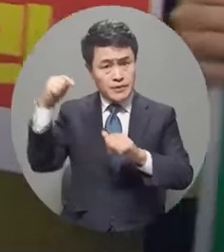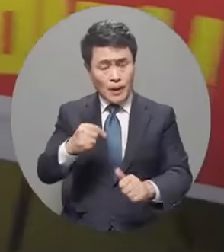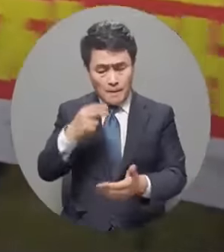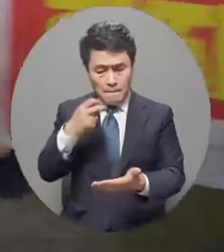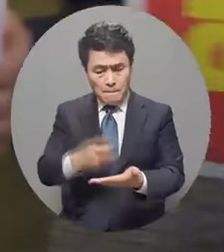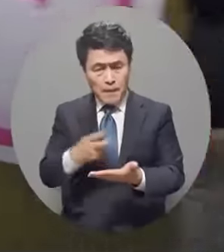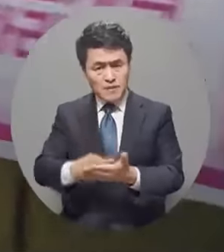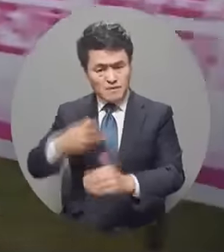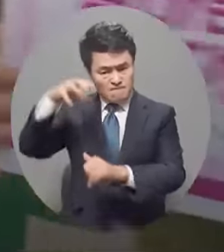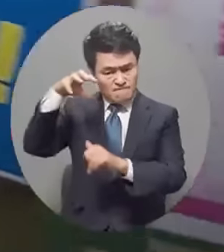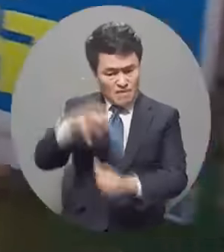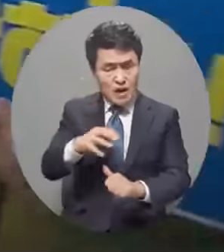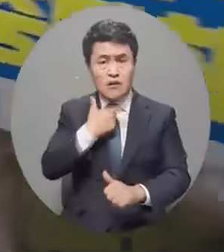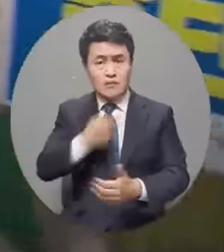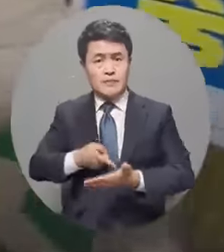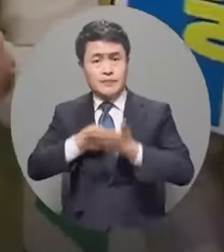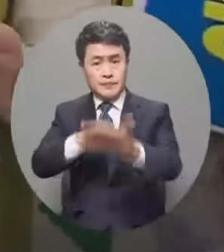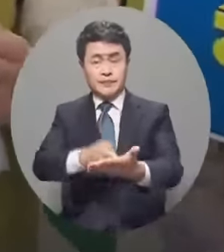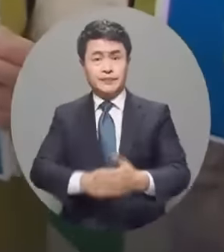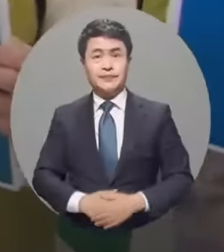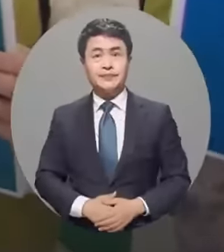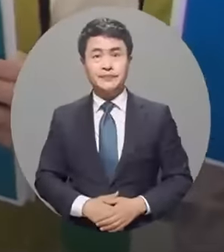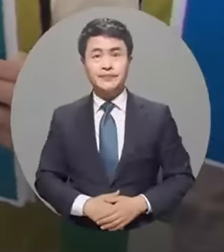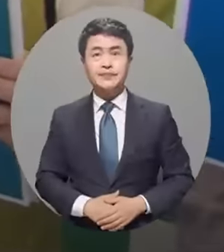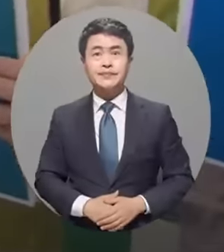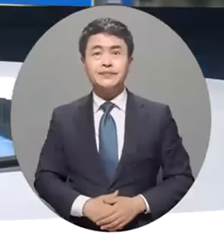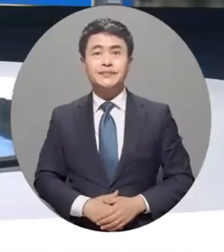처리를 촉구했습니다. MBC 뉴스 윤수환입니다.